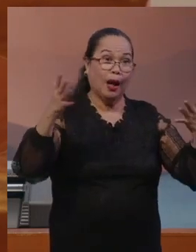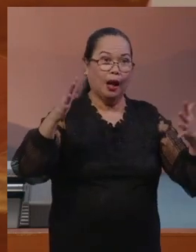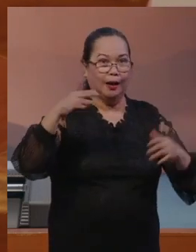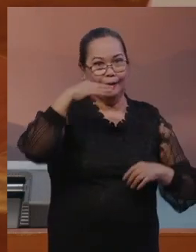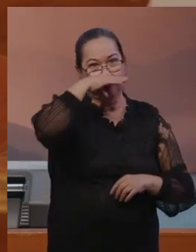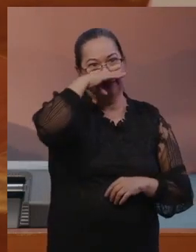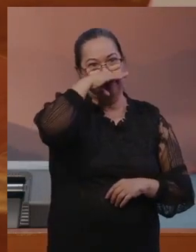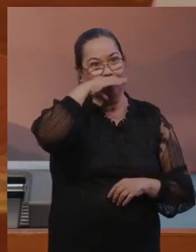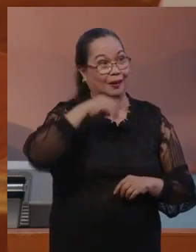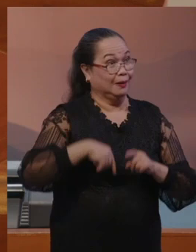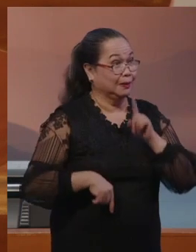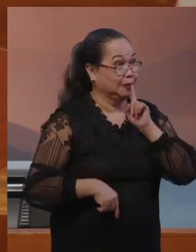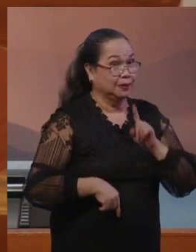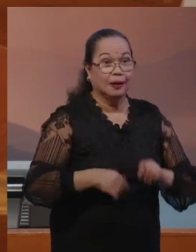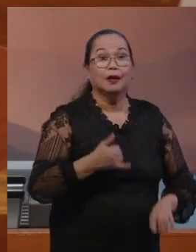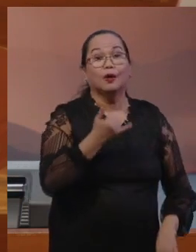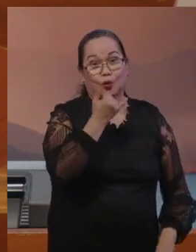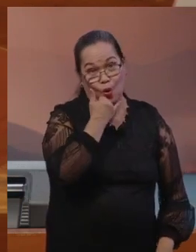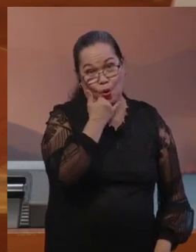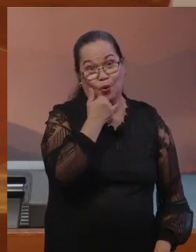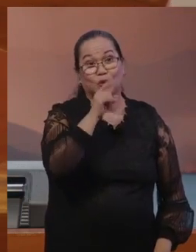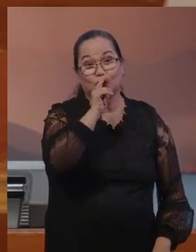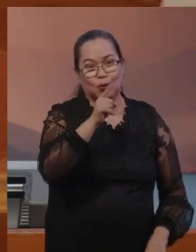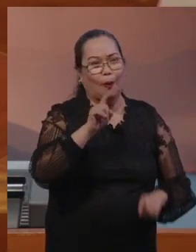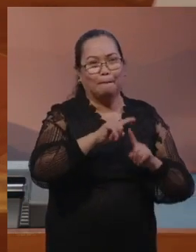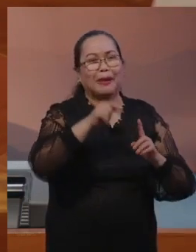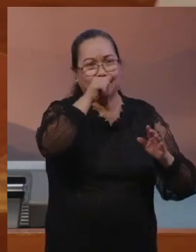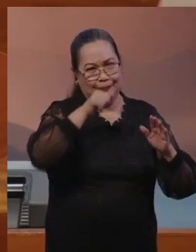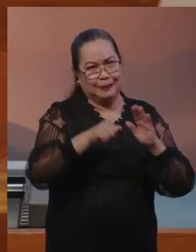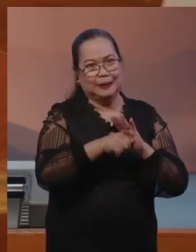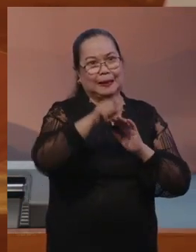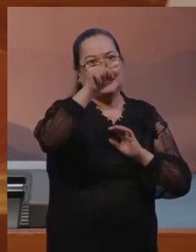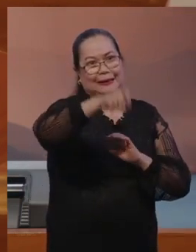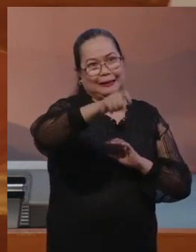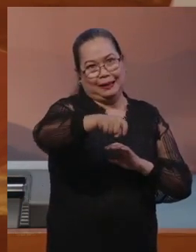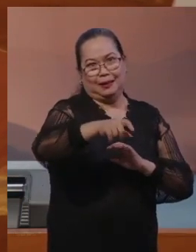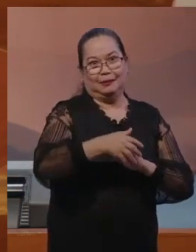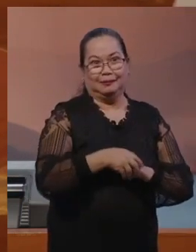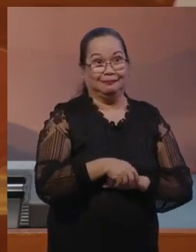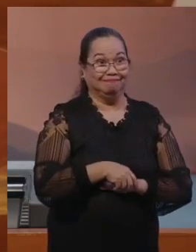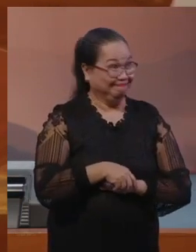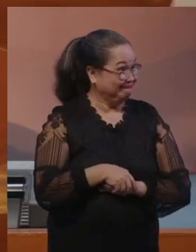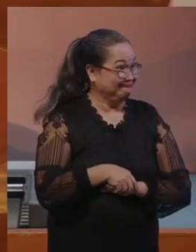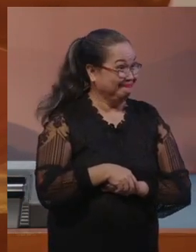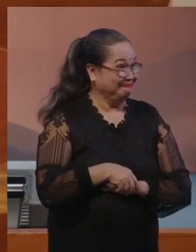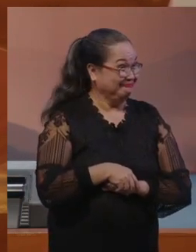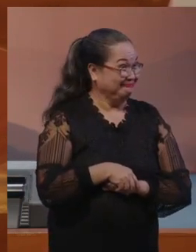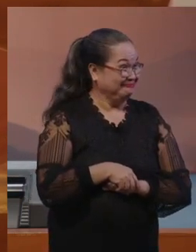Sinungaling po yon. Mali po ba yon? Mali. Pero kung minsan, merong mga